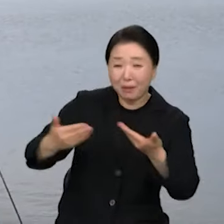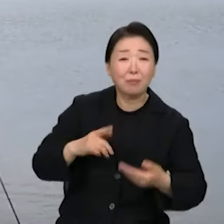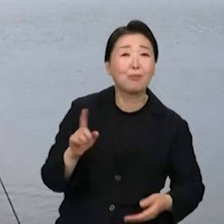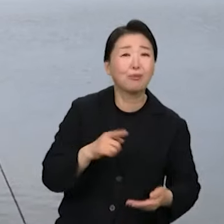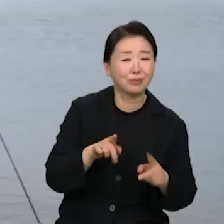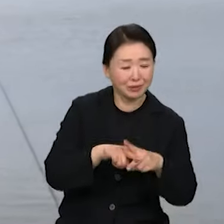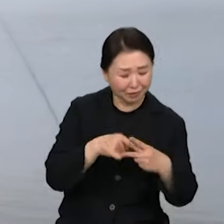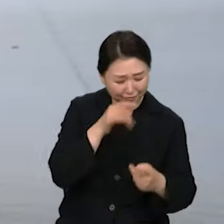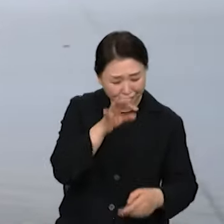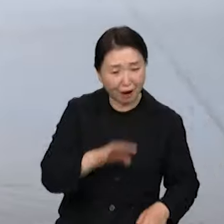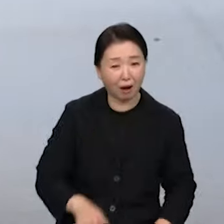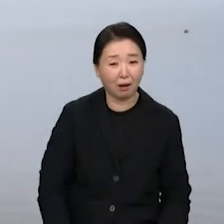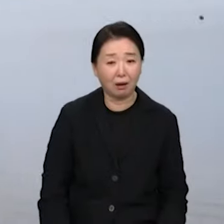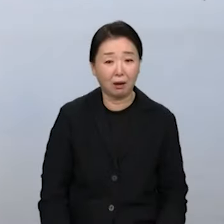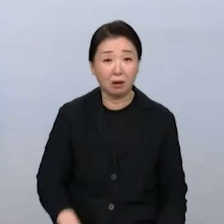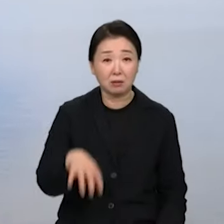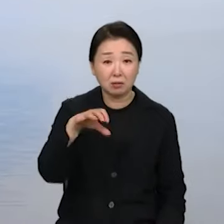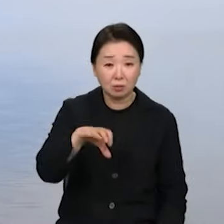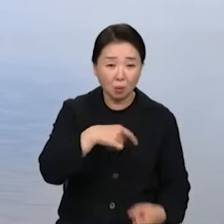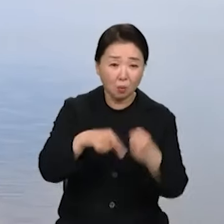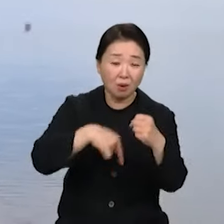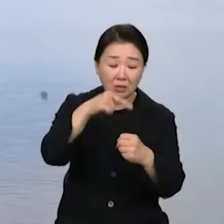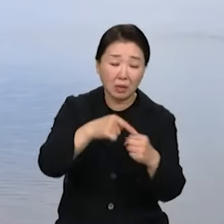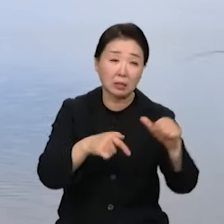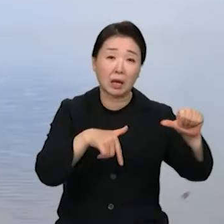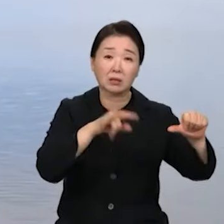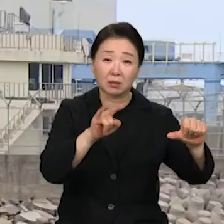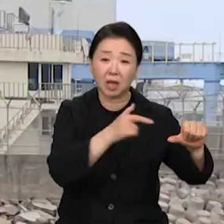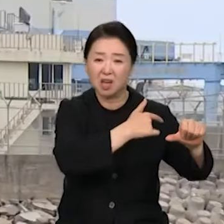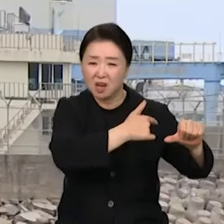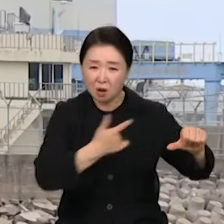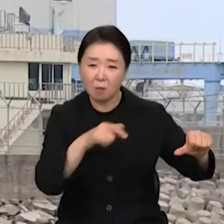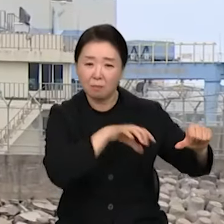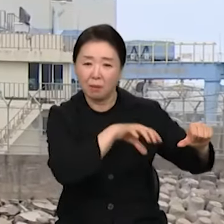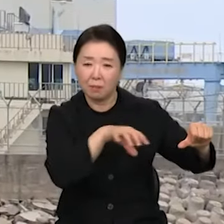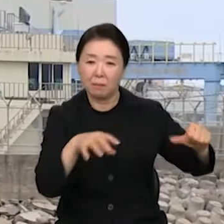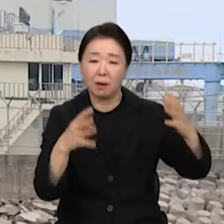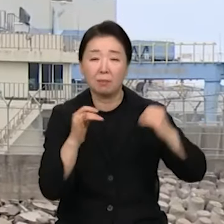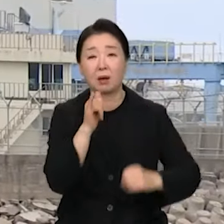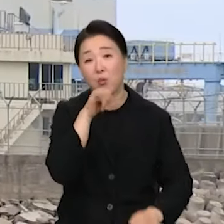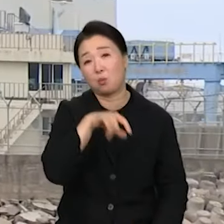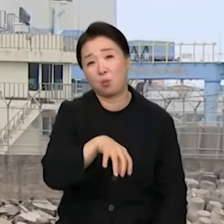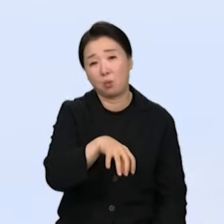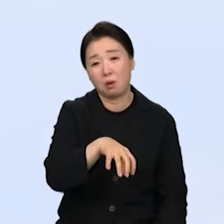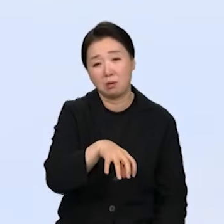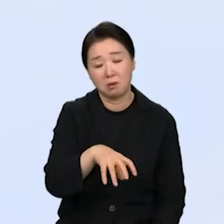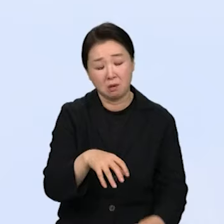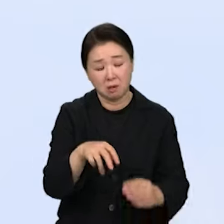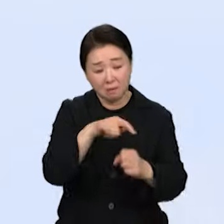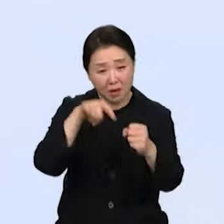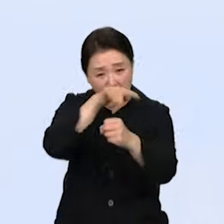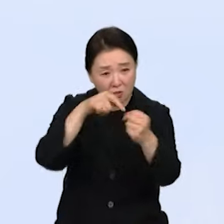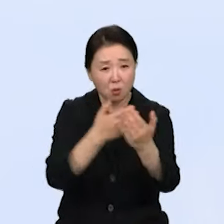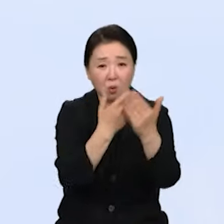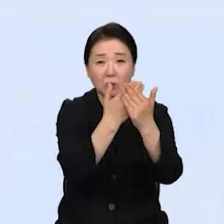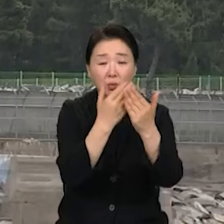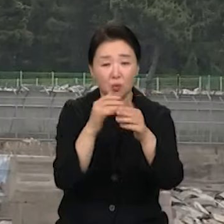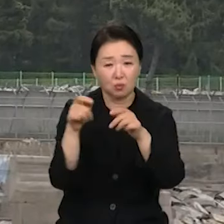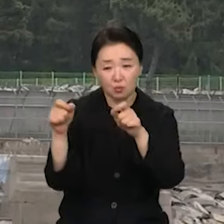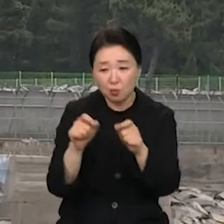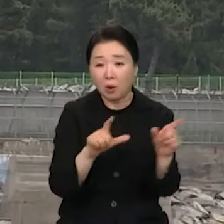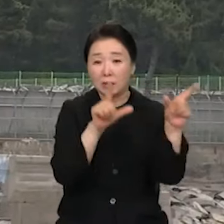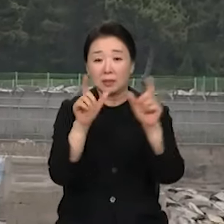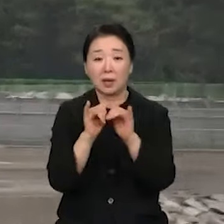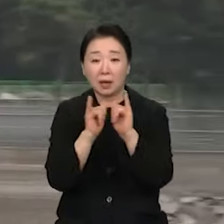기장군은 원자력 발전소 5개가 모인 국내 최대 원자력 밀집 지역입니다. 발전소 근처에서 살아가는 주민들은